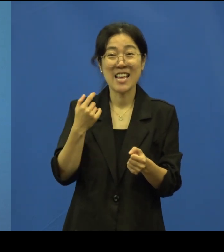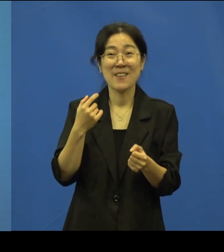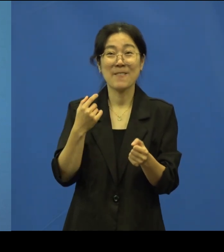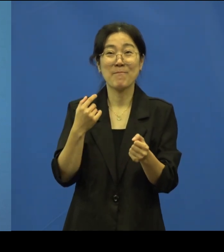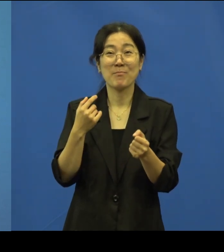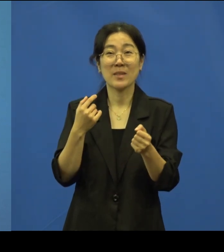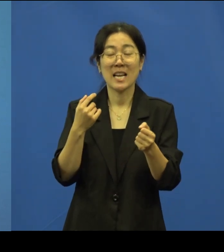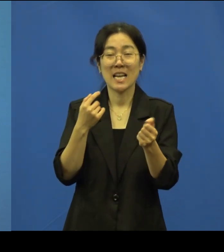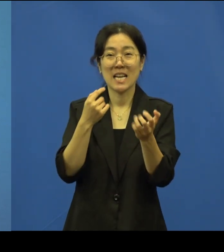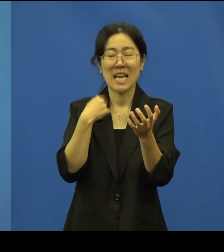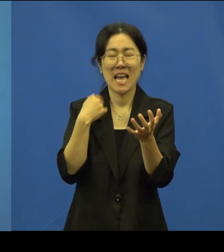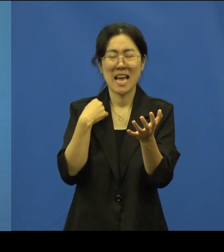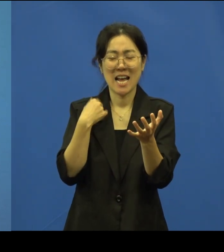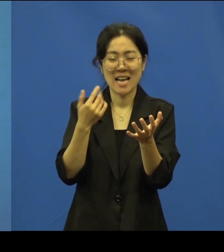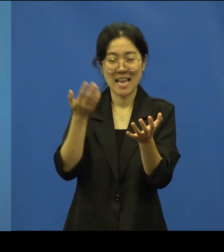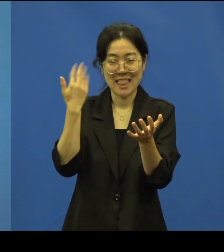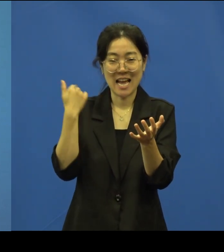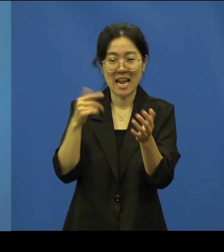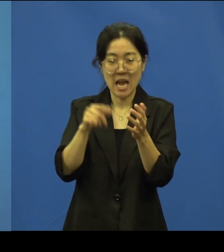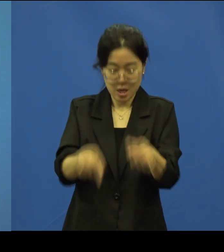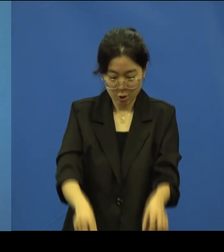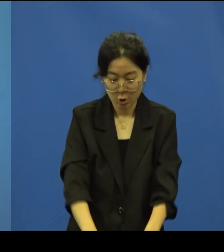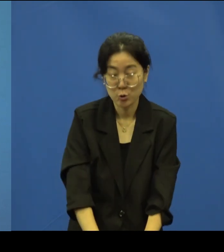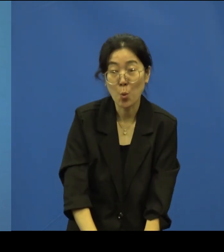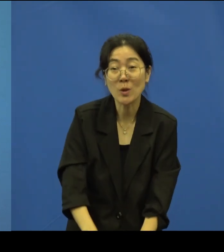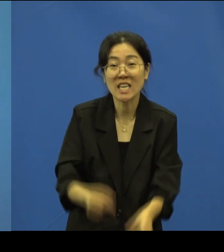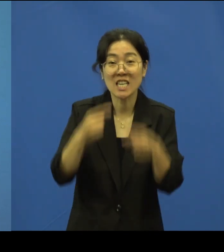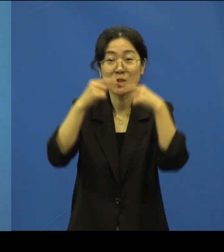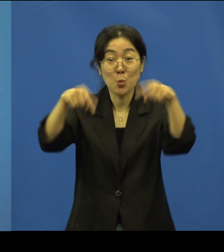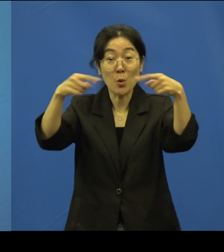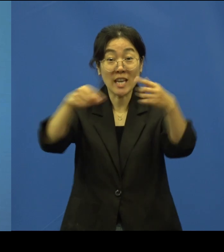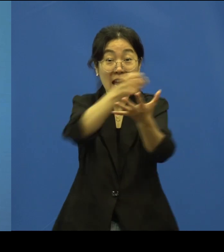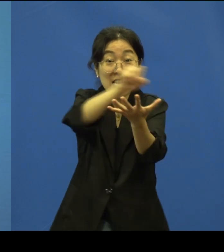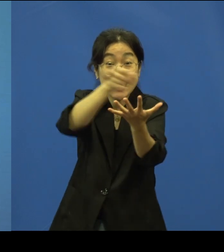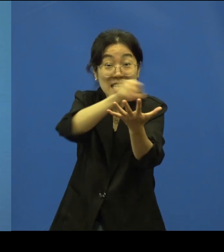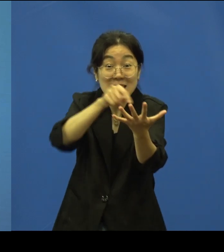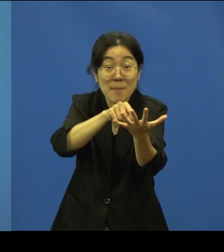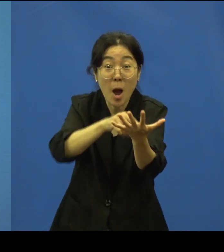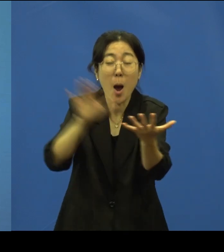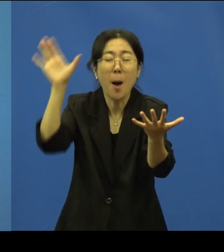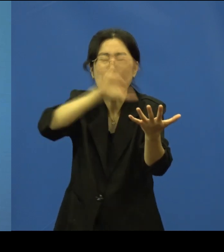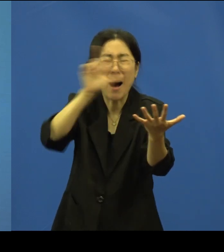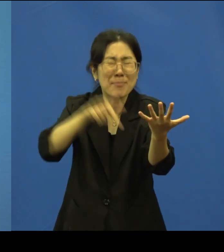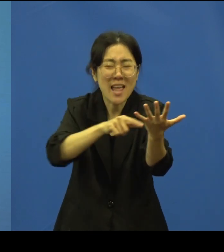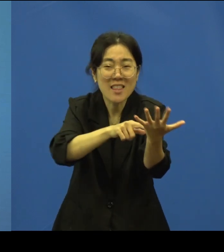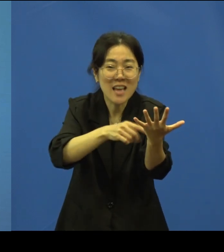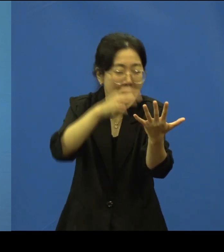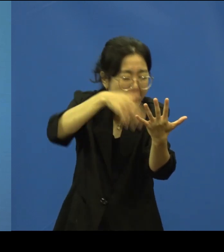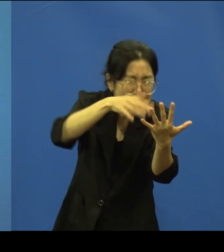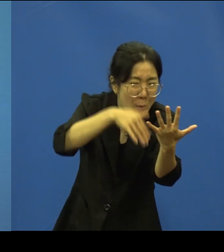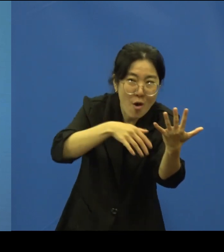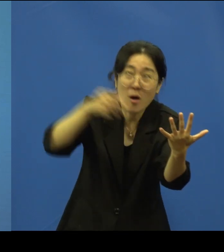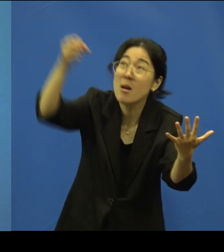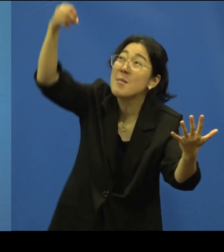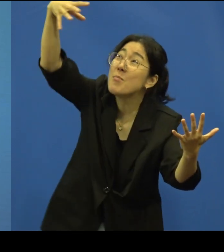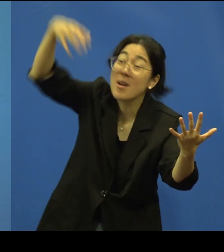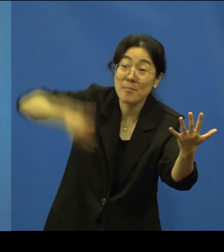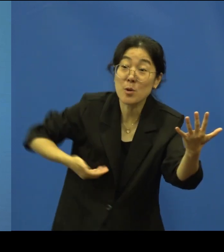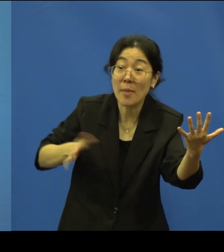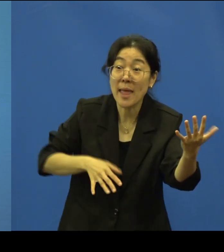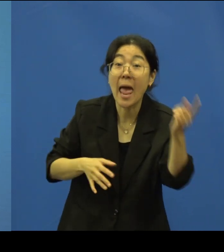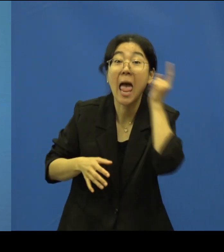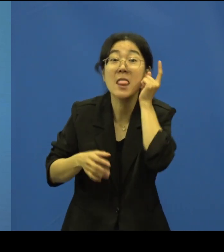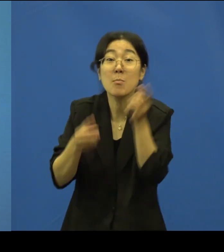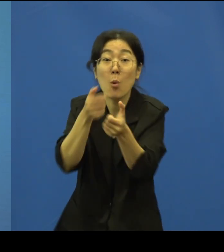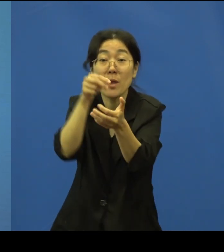불 끄면 안 보였는데 이 핸드폰은 다 보여요. 얼마나 좋은지 몰라요. 어디서든 꺼내놓고 기도할 수가